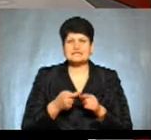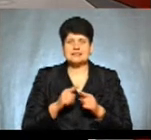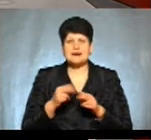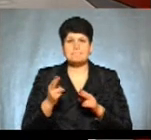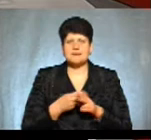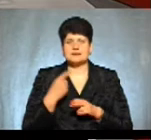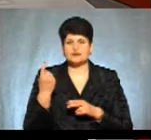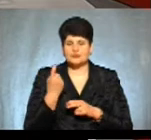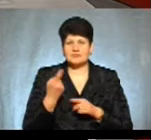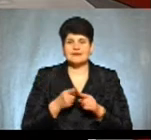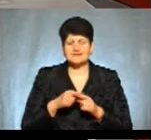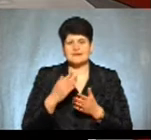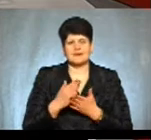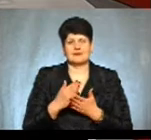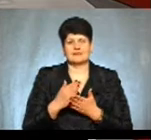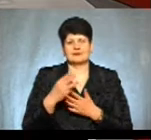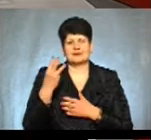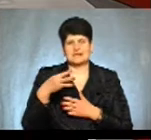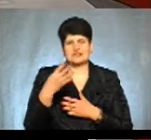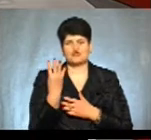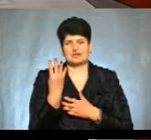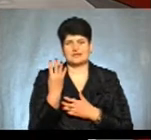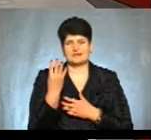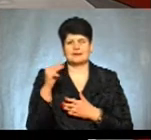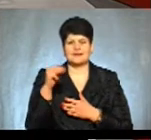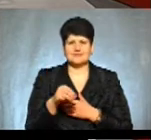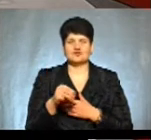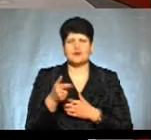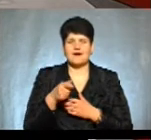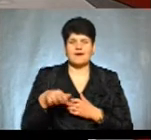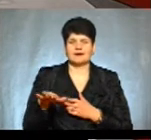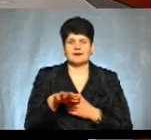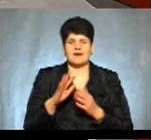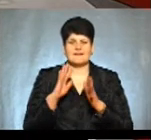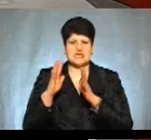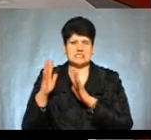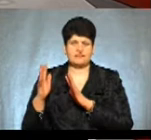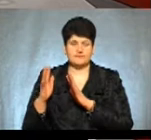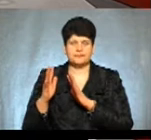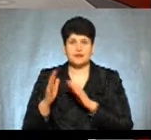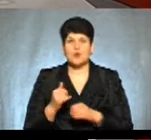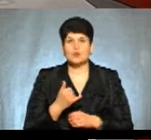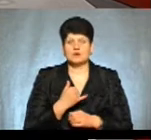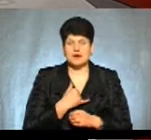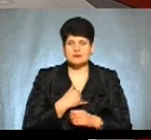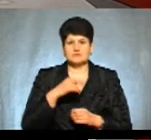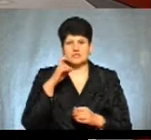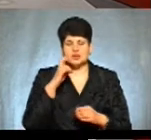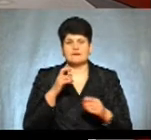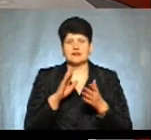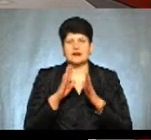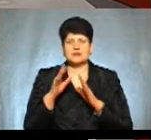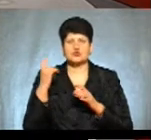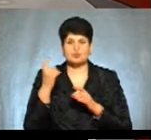званих безхозних, це є 34 тисячі гектарів лісів. А нас, державних